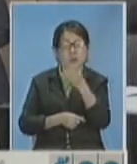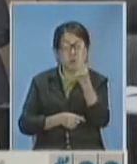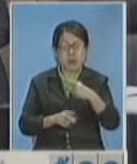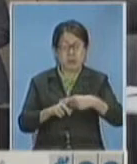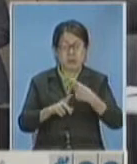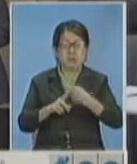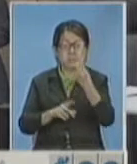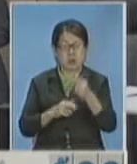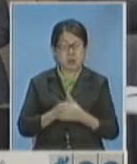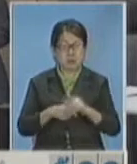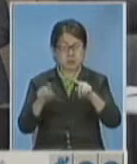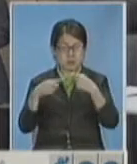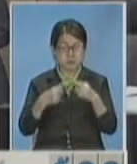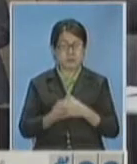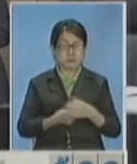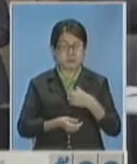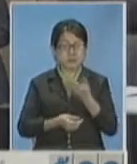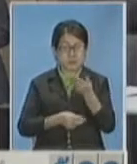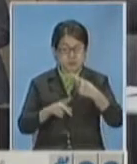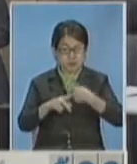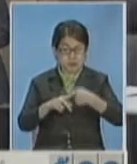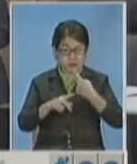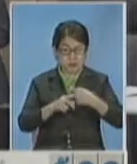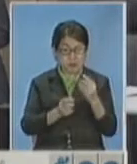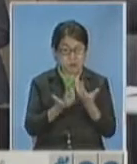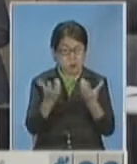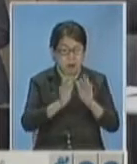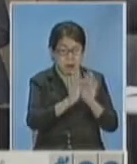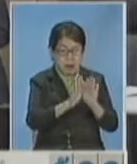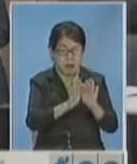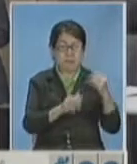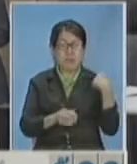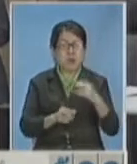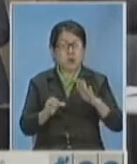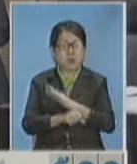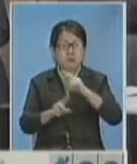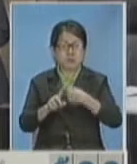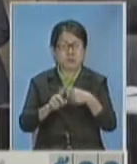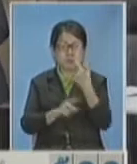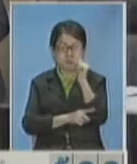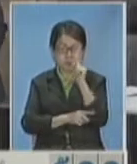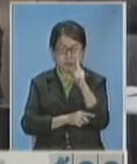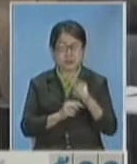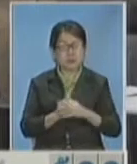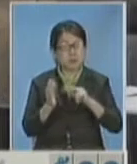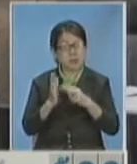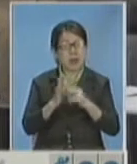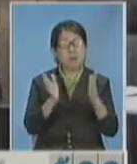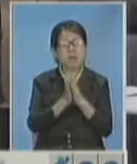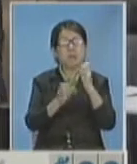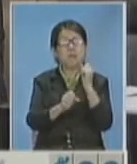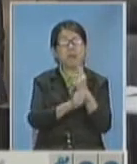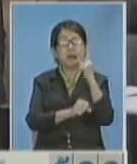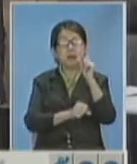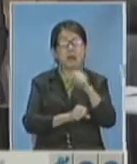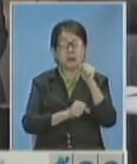ก็ได้รับคำตอบว่าได้ขอค่าเช่าโกดังสินค้านะคะทั้ง11เดือนค่ะทั้ง11เดือนหมายความว่าตลอดปีนะ